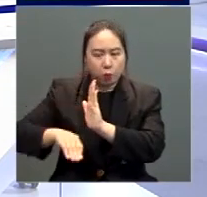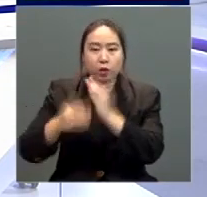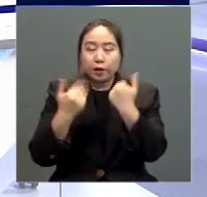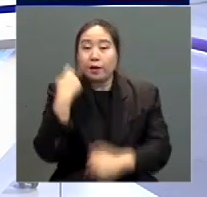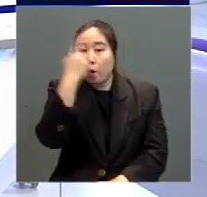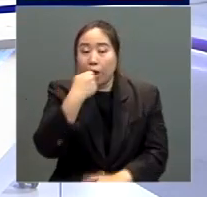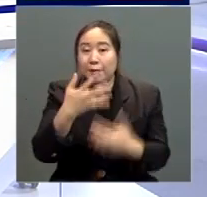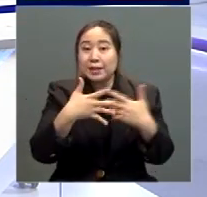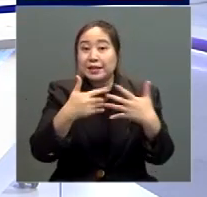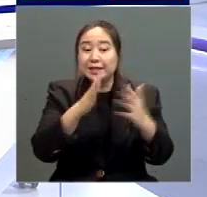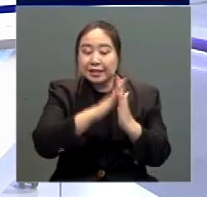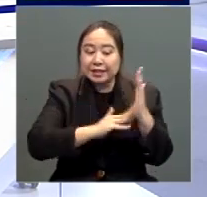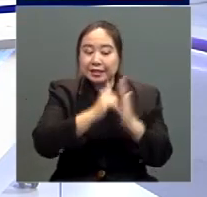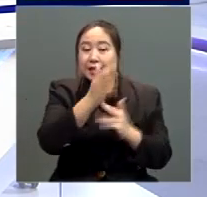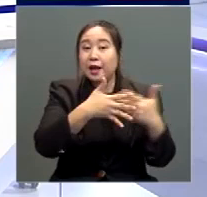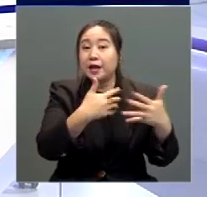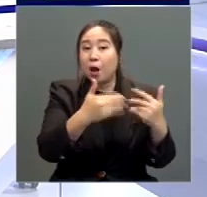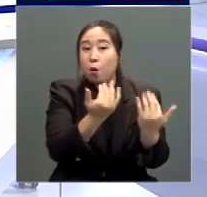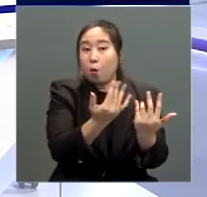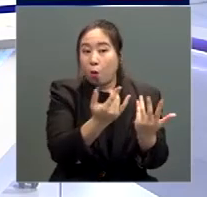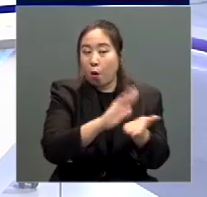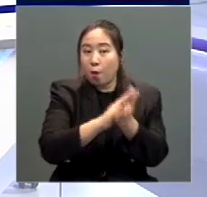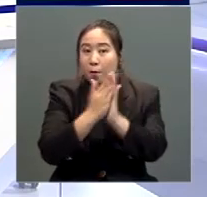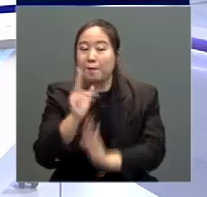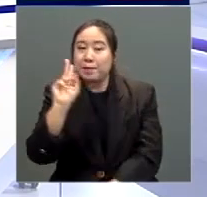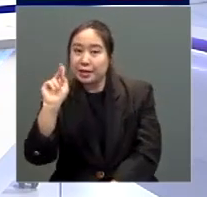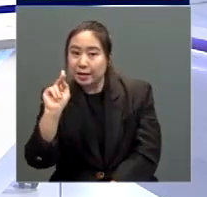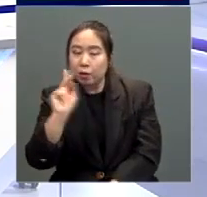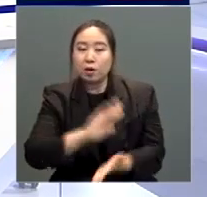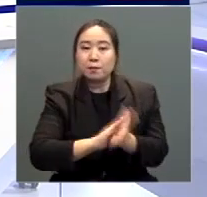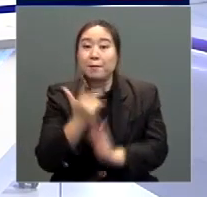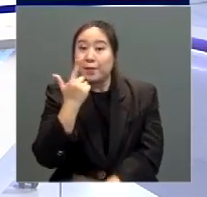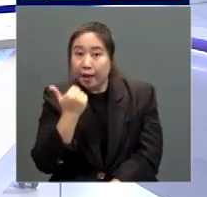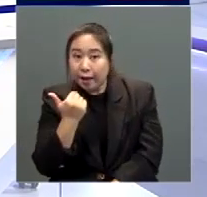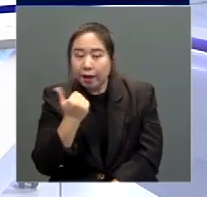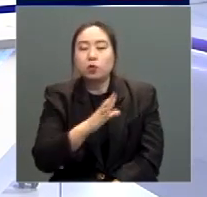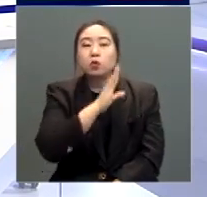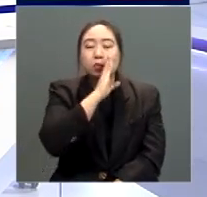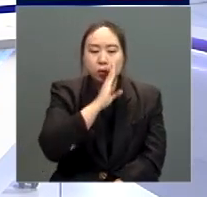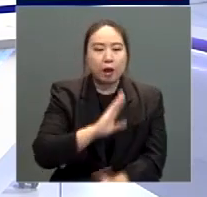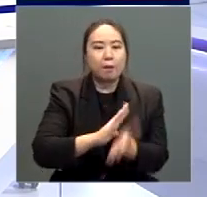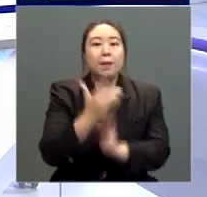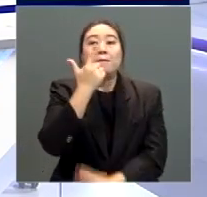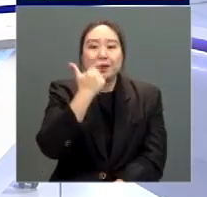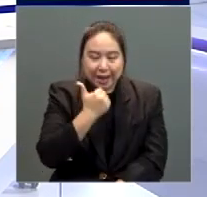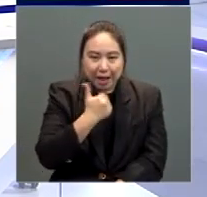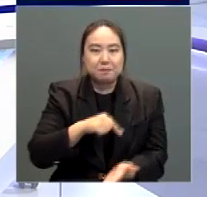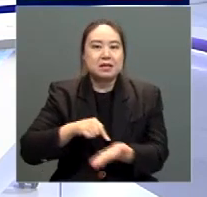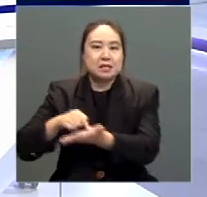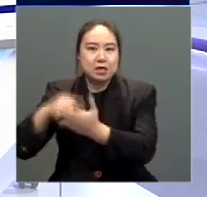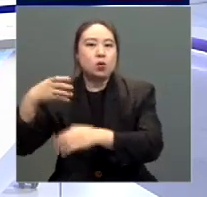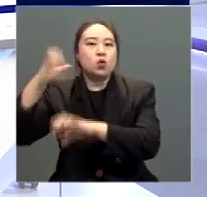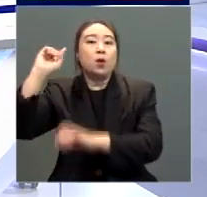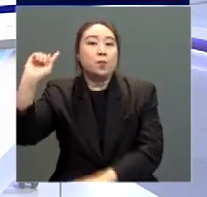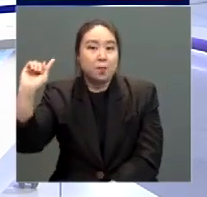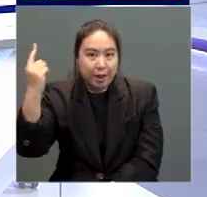เทารอดูว่าของเราจะเป็นสีเขียวหรือสีแดงถ้าเป็นสีแดงแล้วเข้าไปยื่นทบทวนสิทธิ์จากนั้นเจ้าหน้า